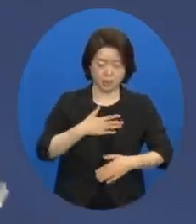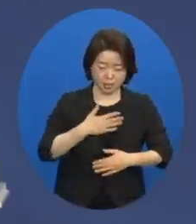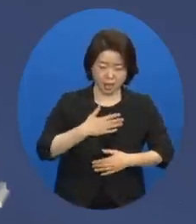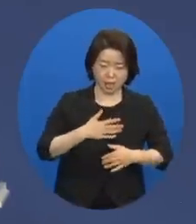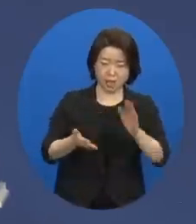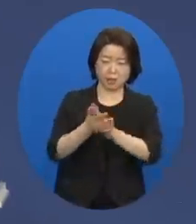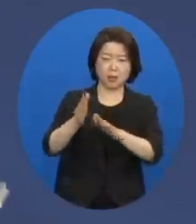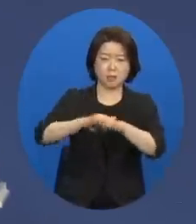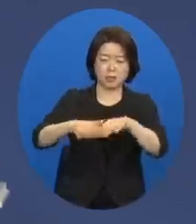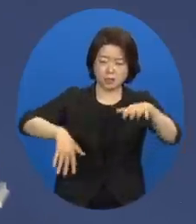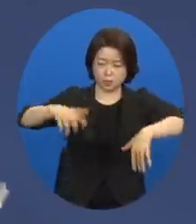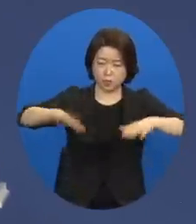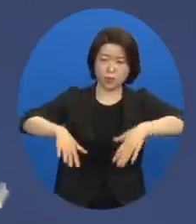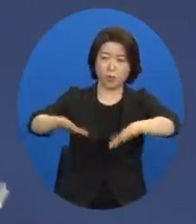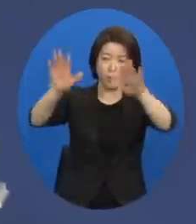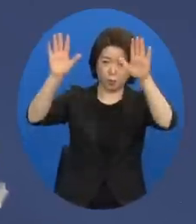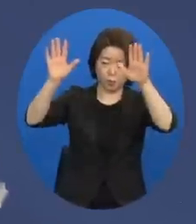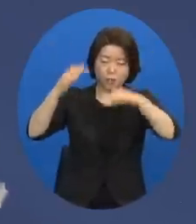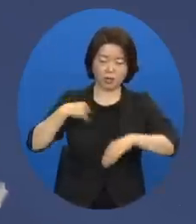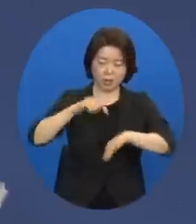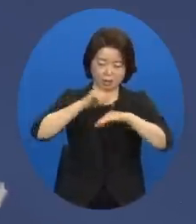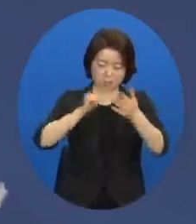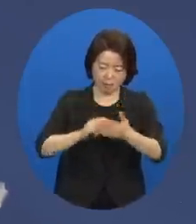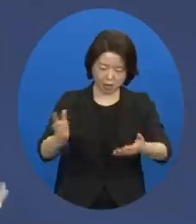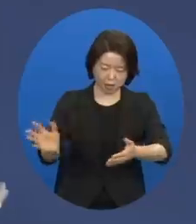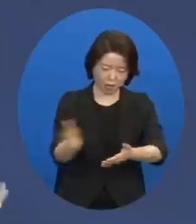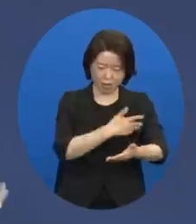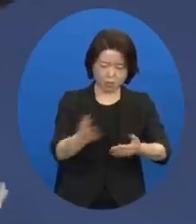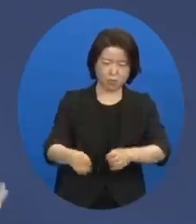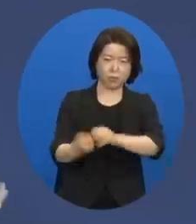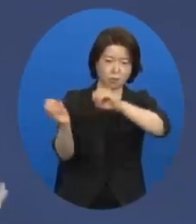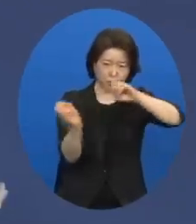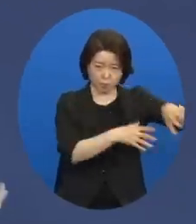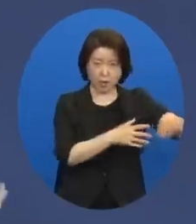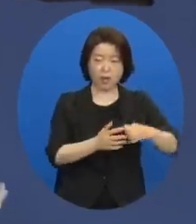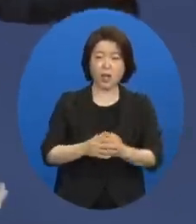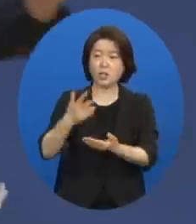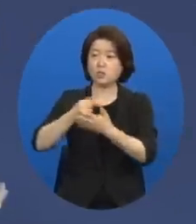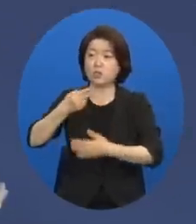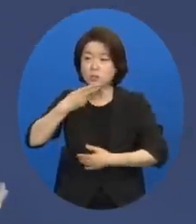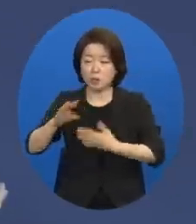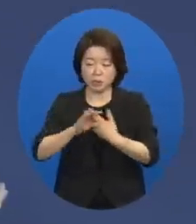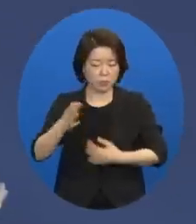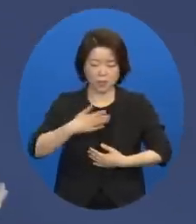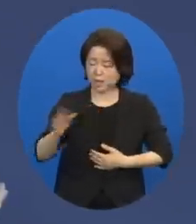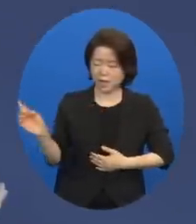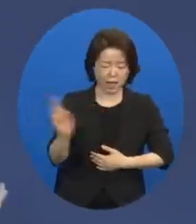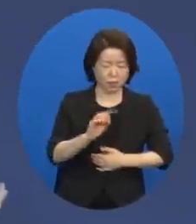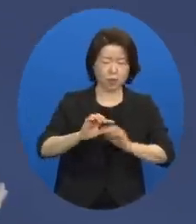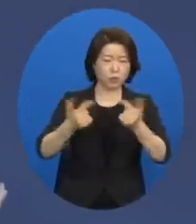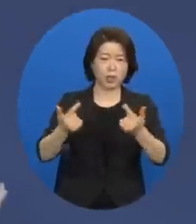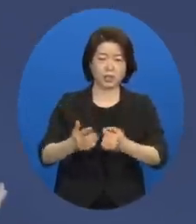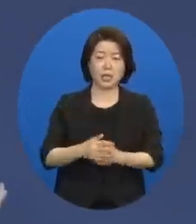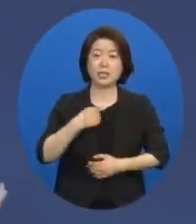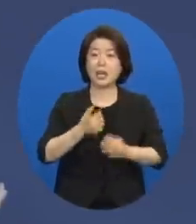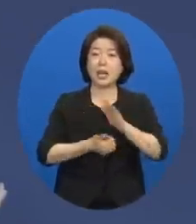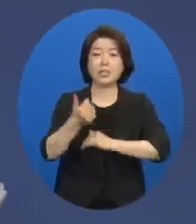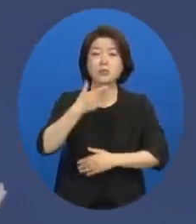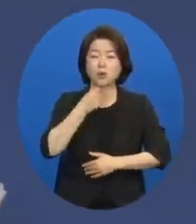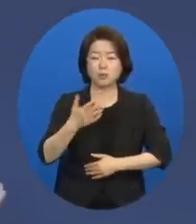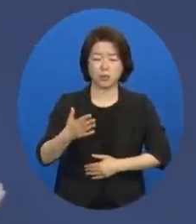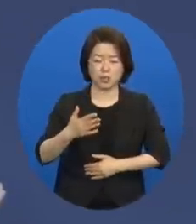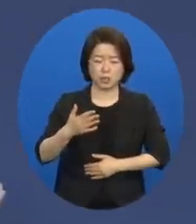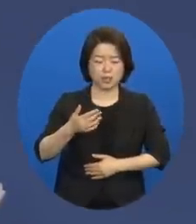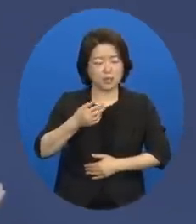내 빈 손을 들듯이 내 마음이 비워져서 주님 없는 나는 아무것도 아니며 나는 희망 없습니다. 주님 날